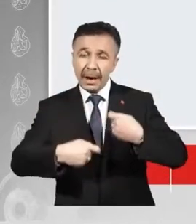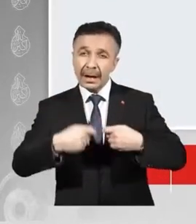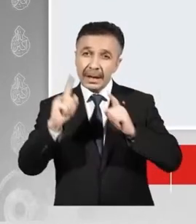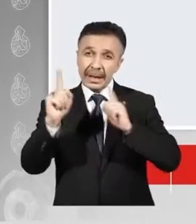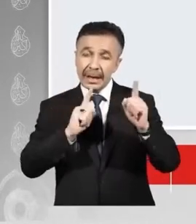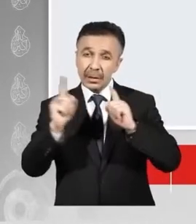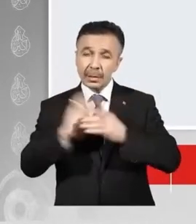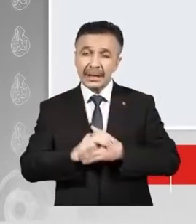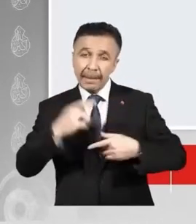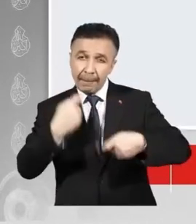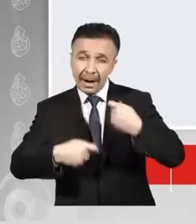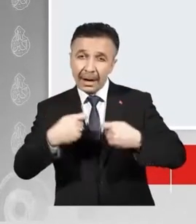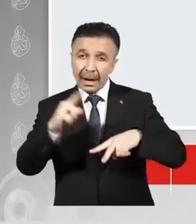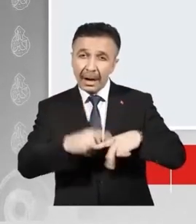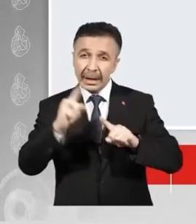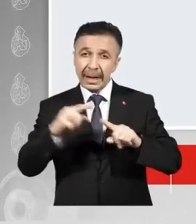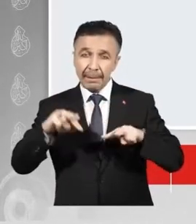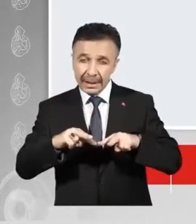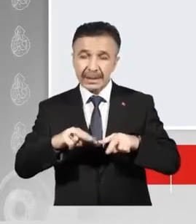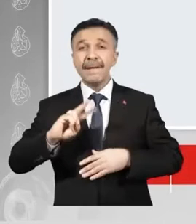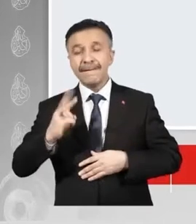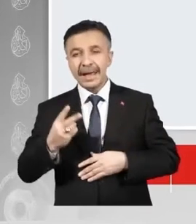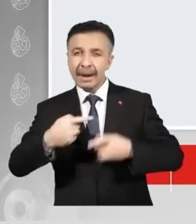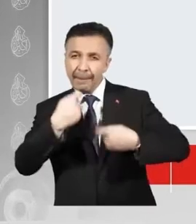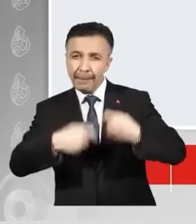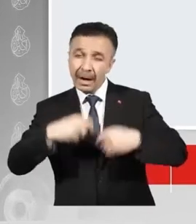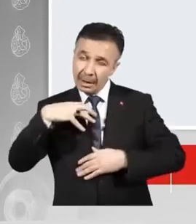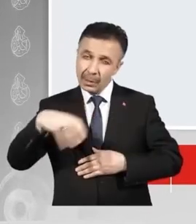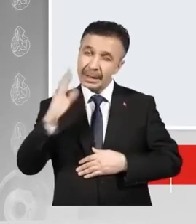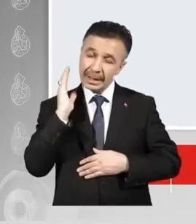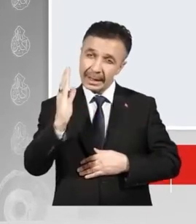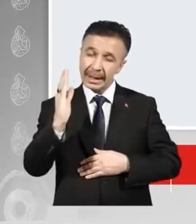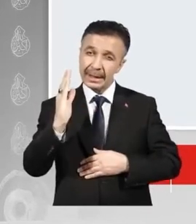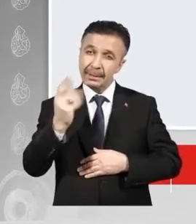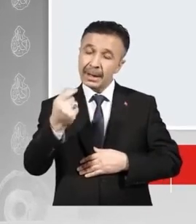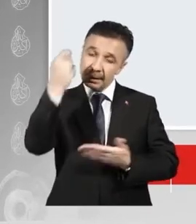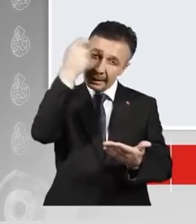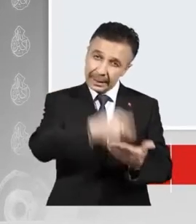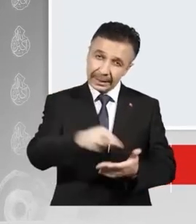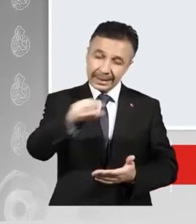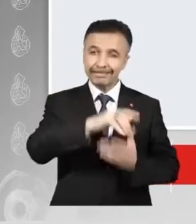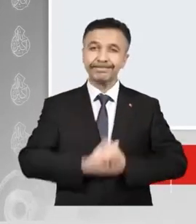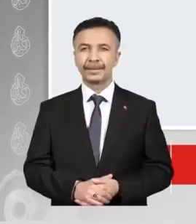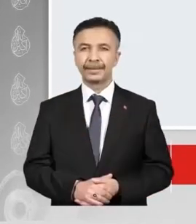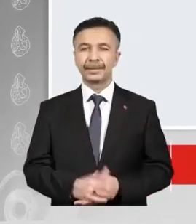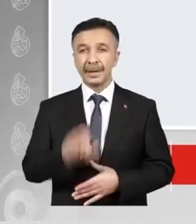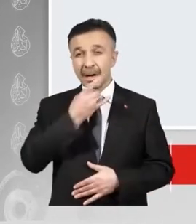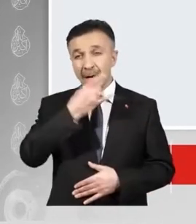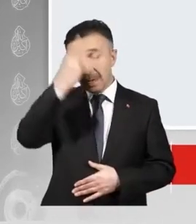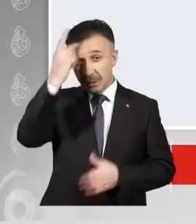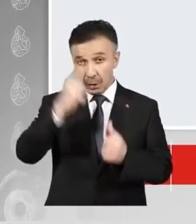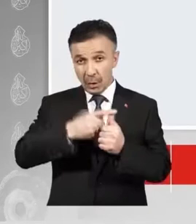yani banka internet şubesi, banka ATM'si veya banka şubesine giderek ücretinizi